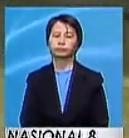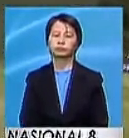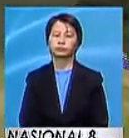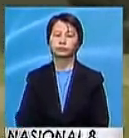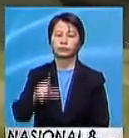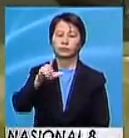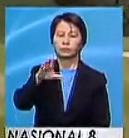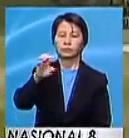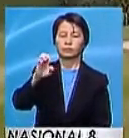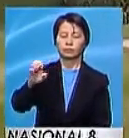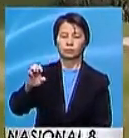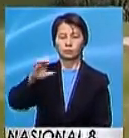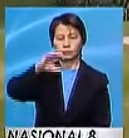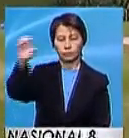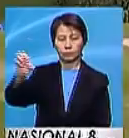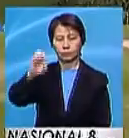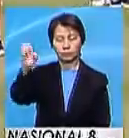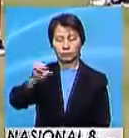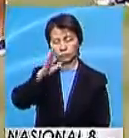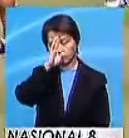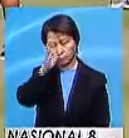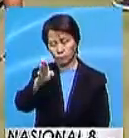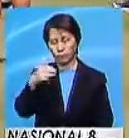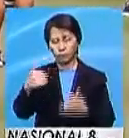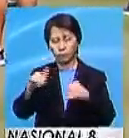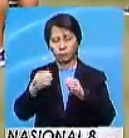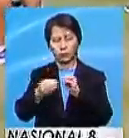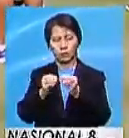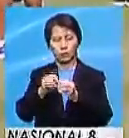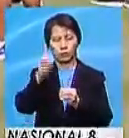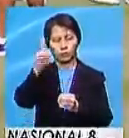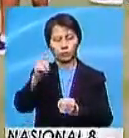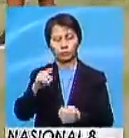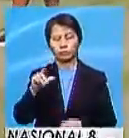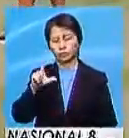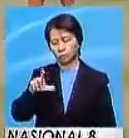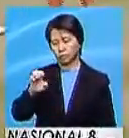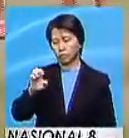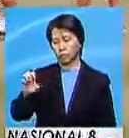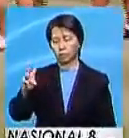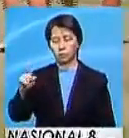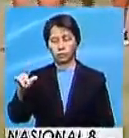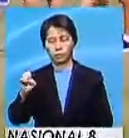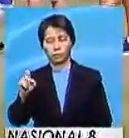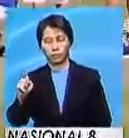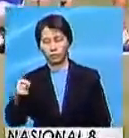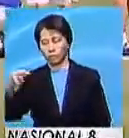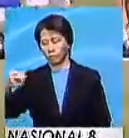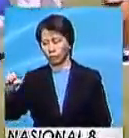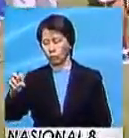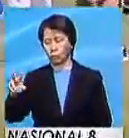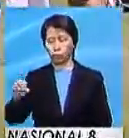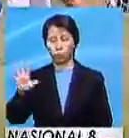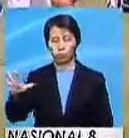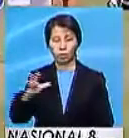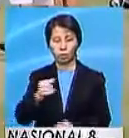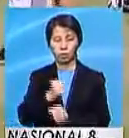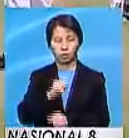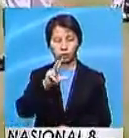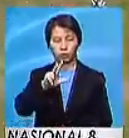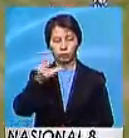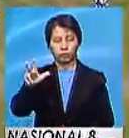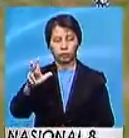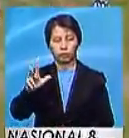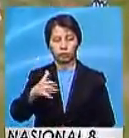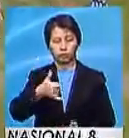Di KM Eropah, pemain tumpuan adalah bekas pemain nombor satu dunia, Lee Westwood. Beliau yang sudah merangkul 23 trofi